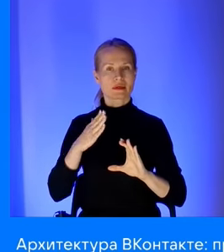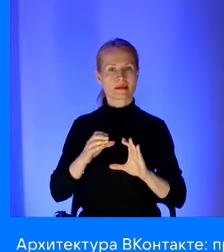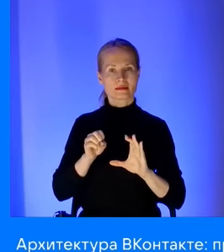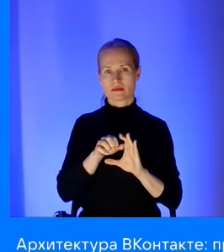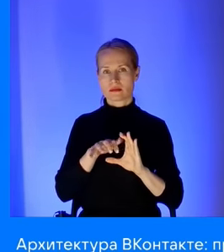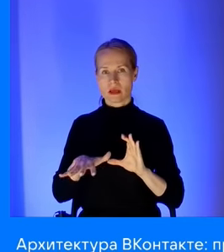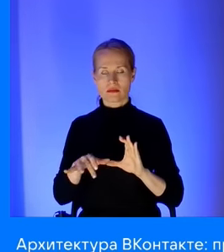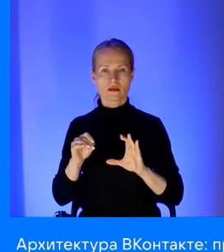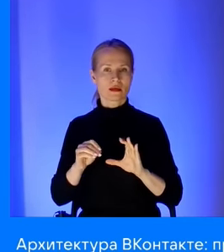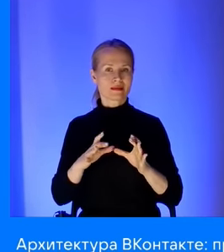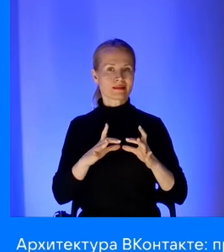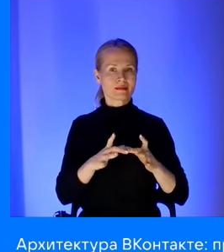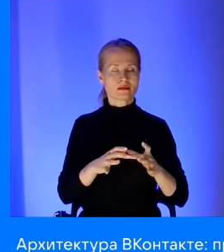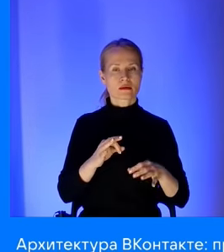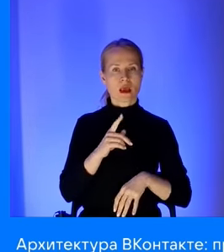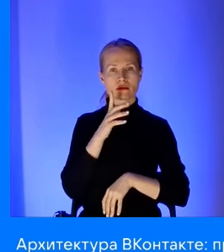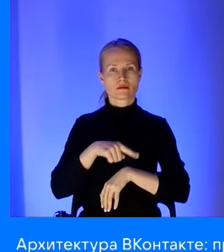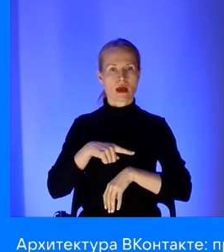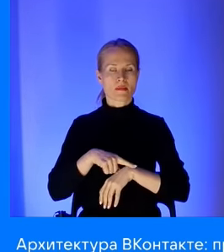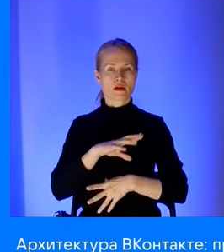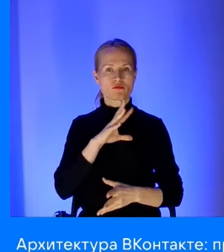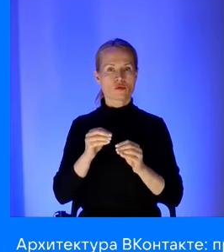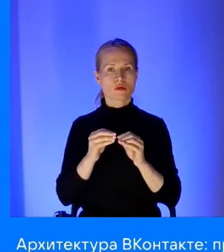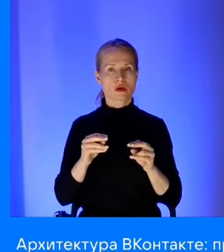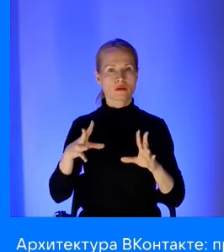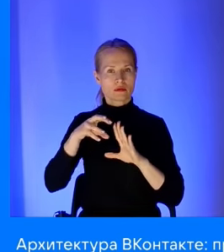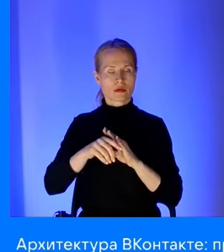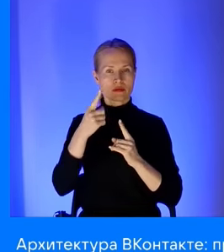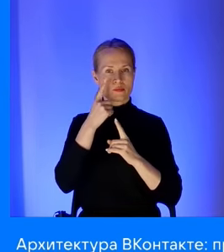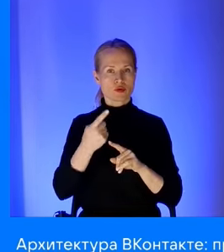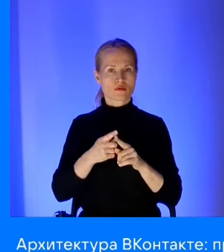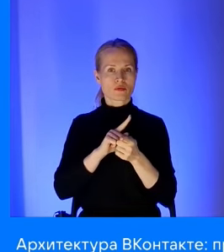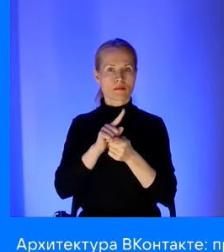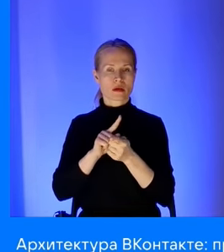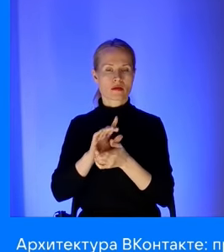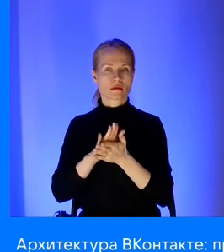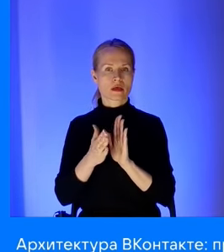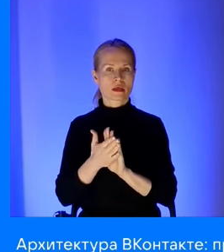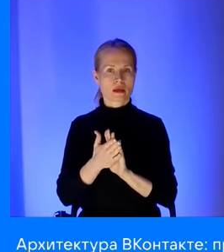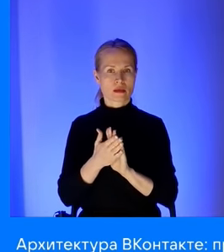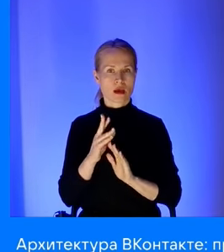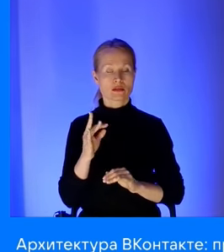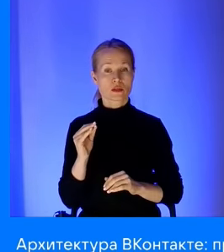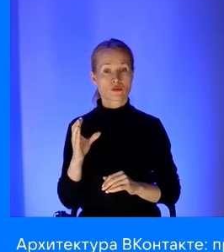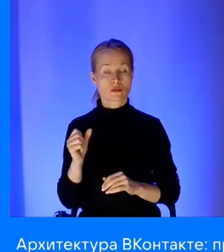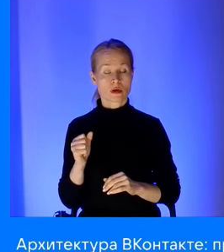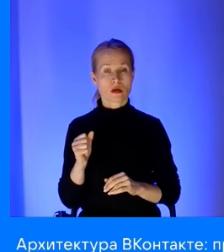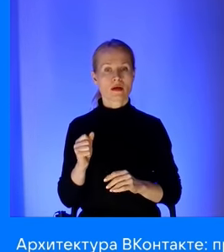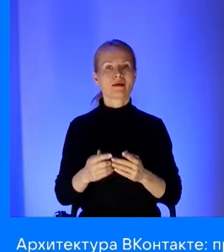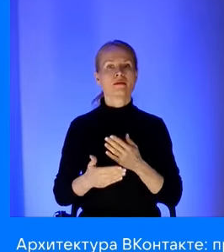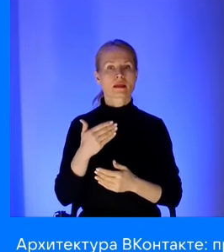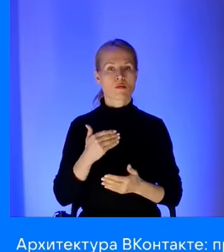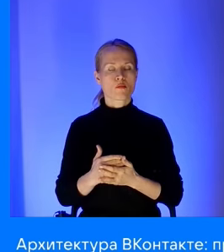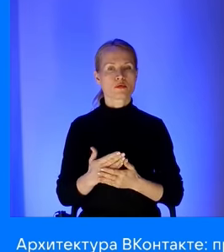есть диск и есть таймеры и это ВС является сообщением которые меняет состояние консенсуса Таким образом